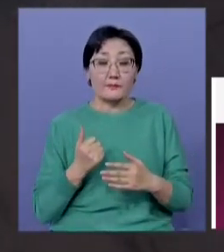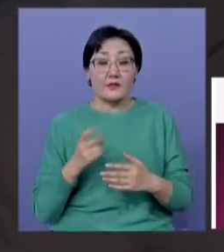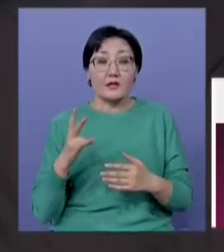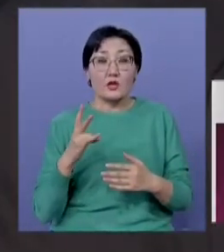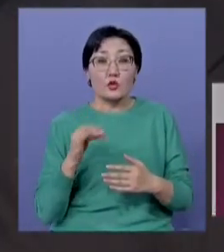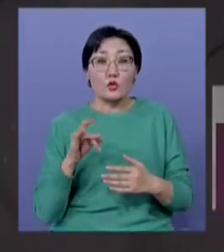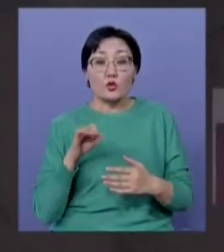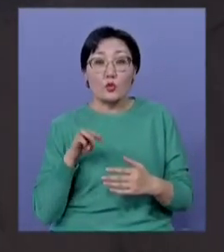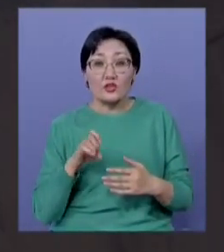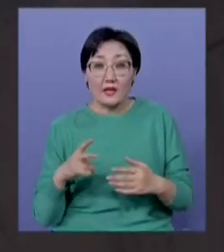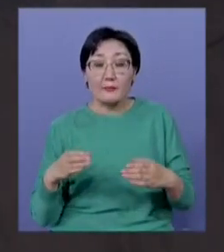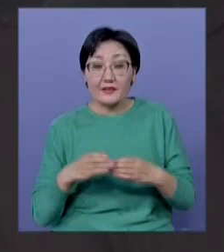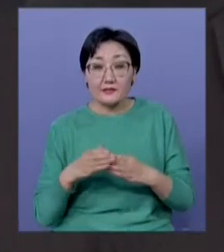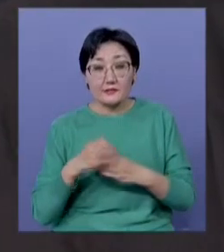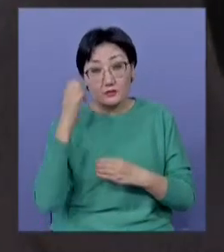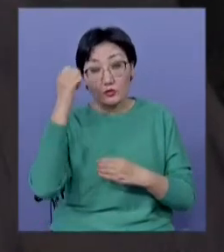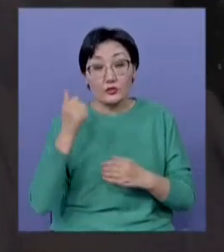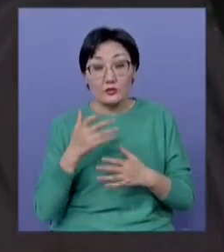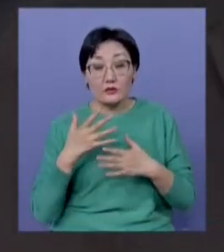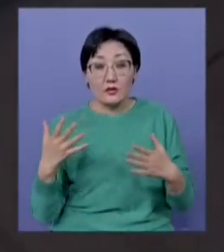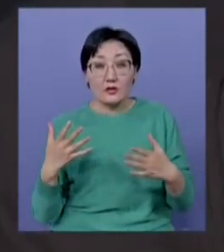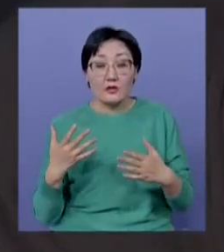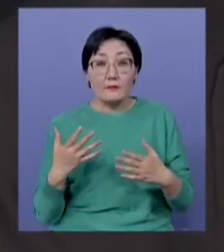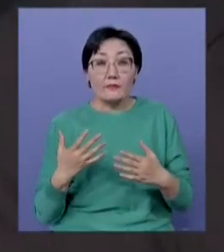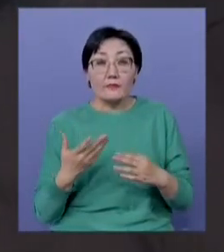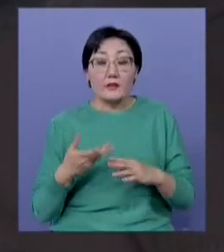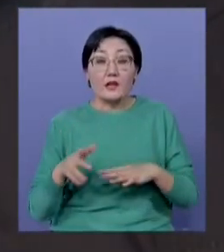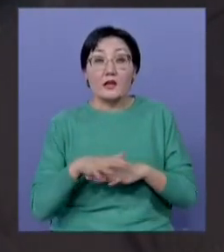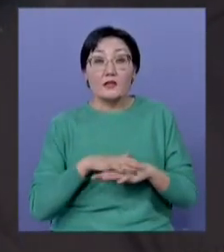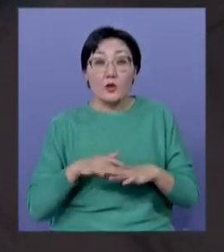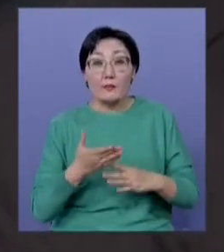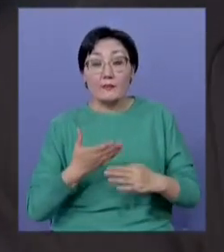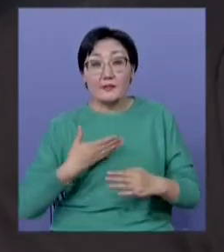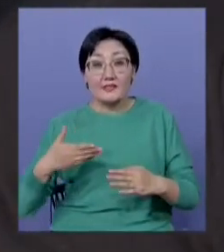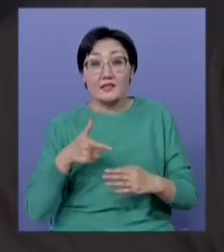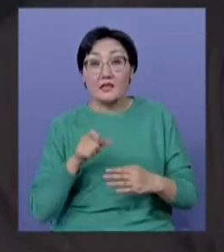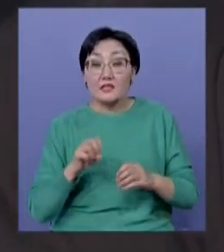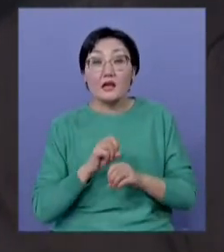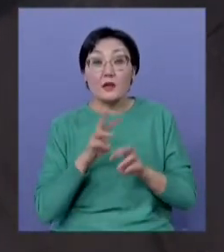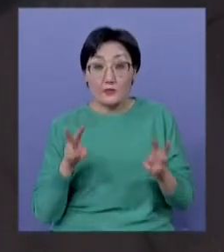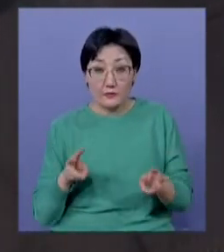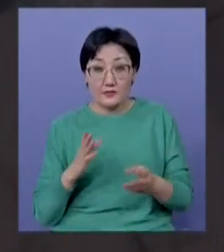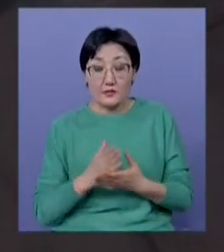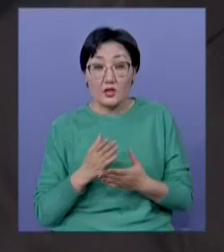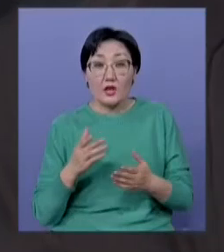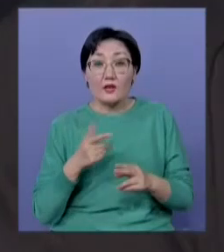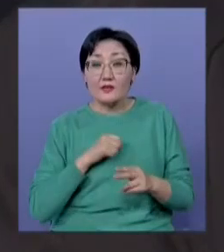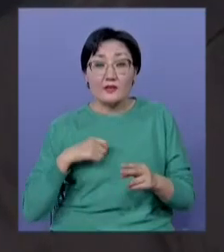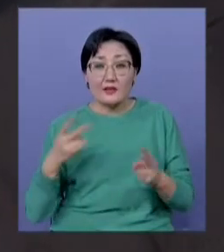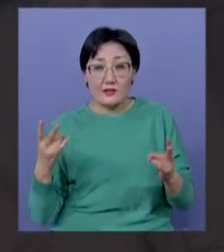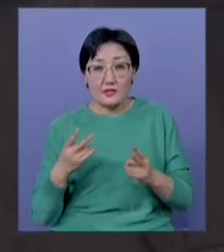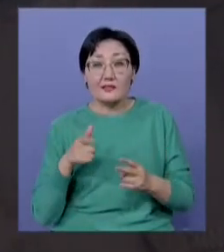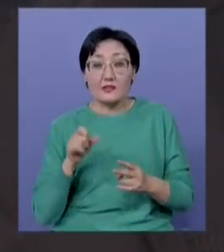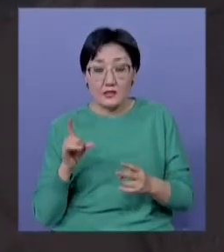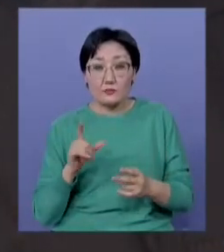Нұротан партиясына да алғысым көп. Рахмет омышылерге, қалыққа бізге осы газ берді. Ең қажетті газ еді.